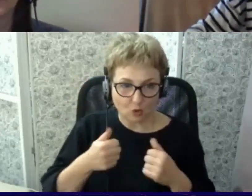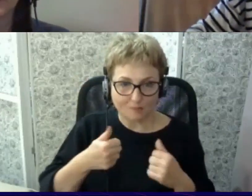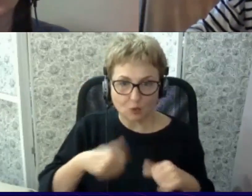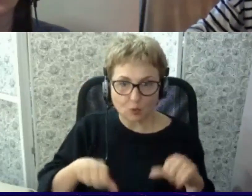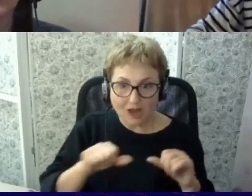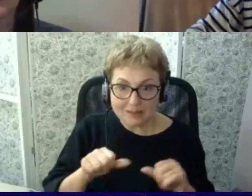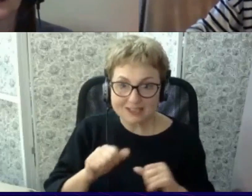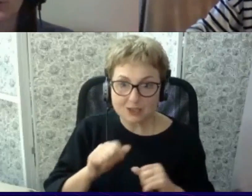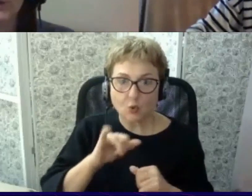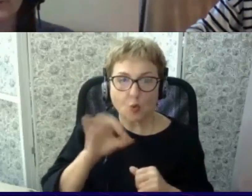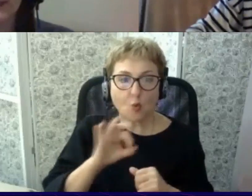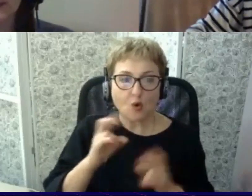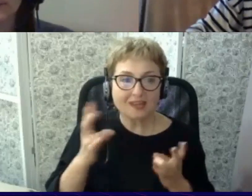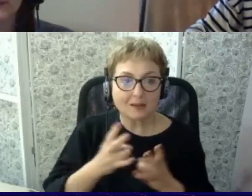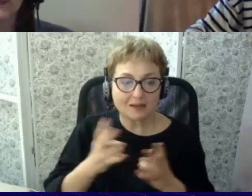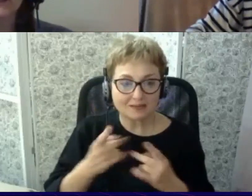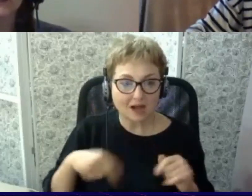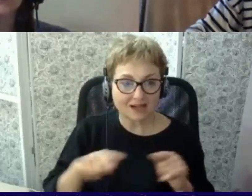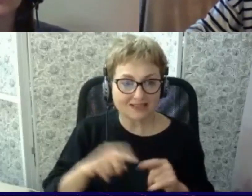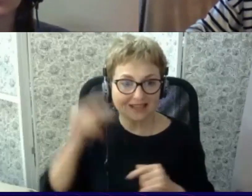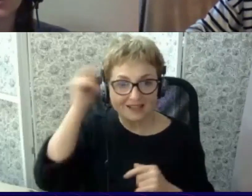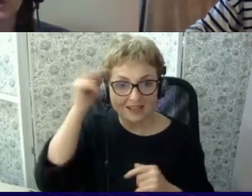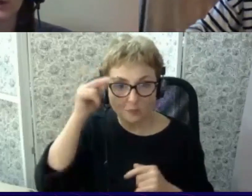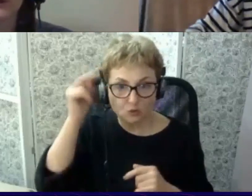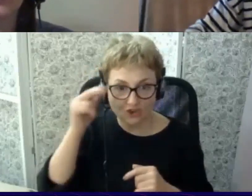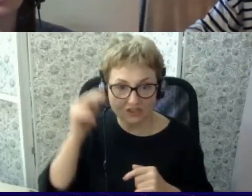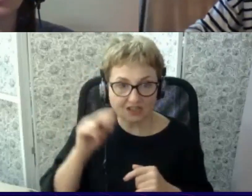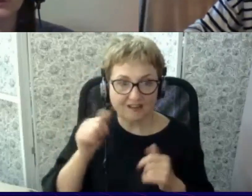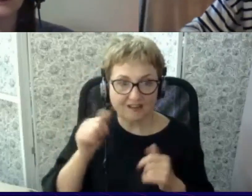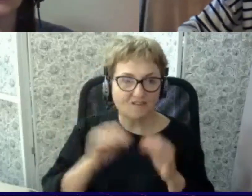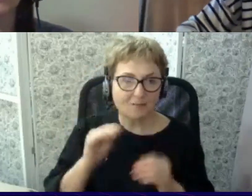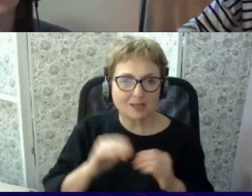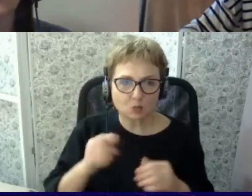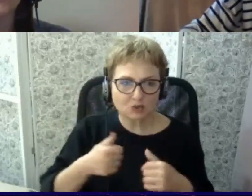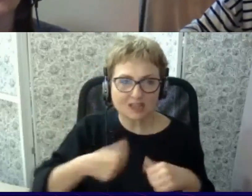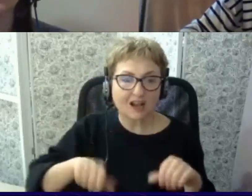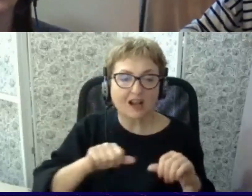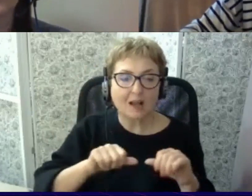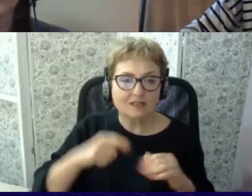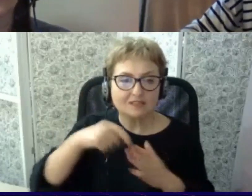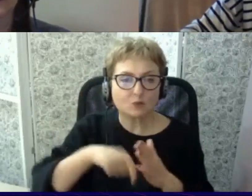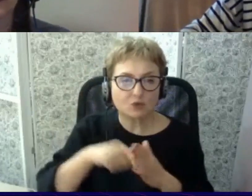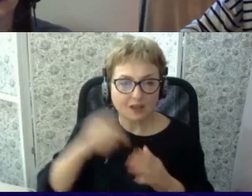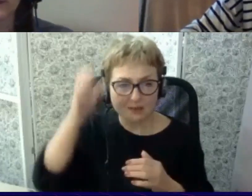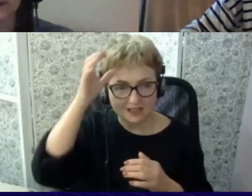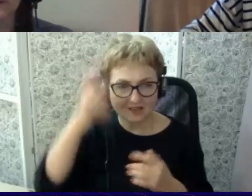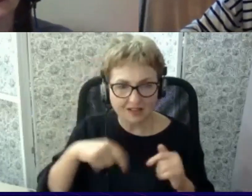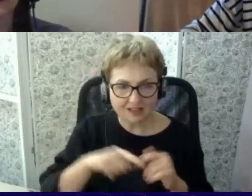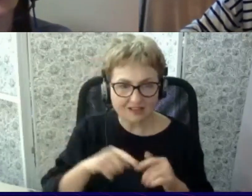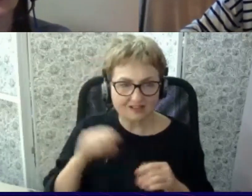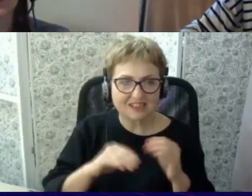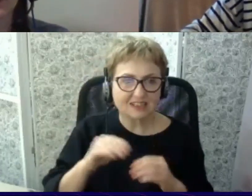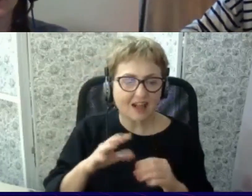приемную комиссию о необходимости организации обучения, формируется комиссия внутри образовательной